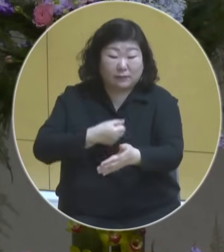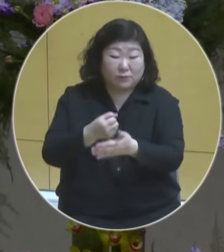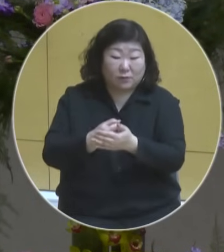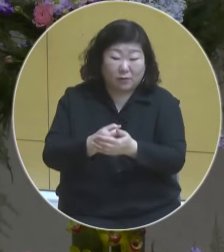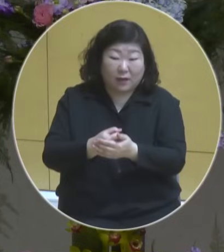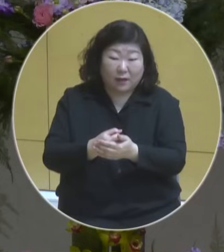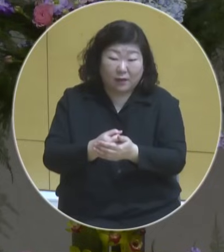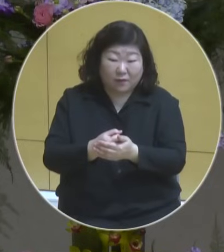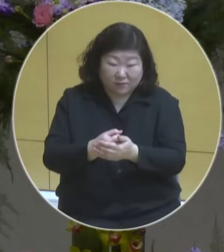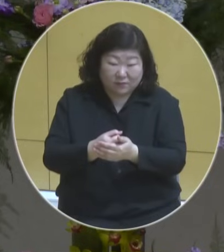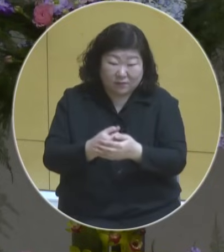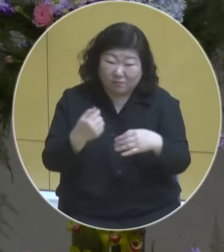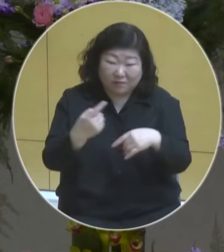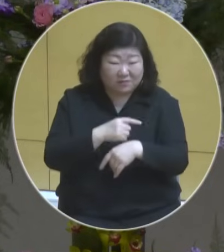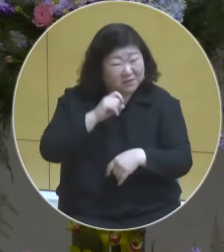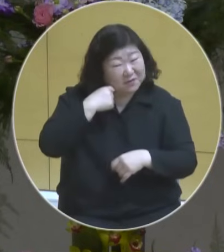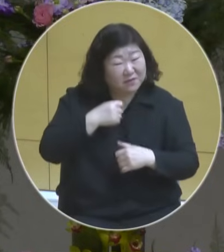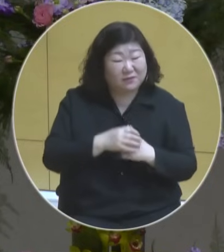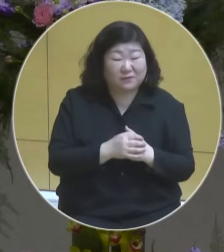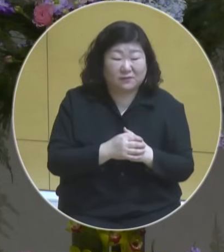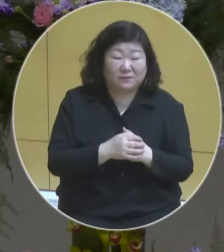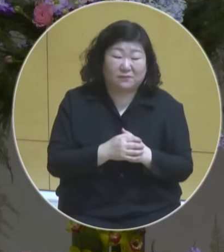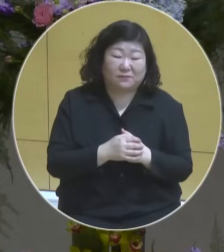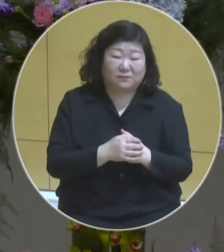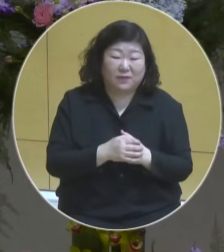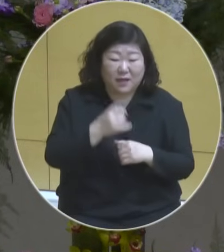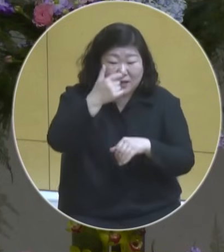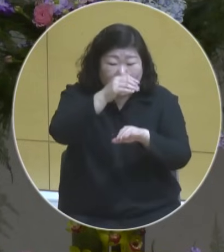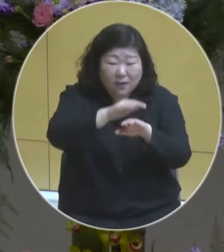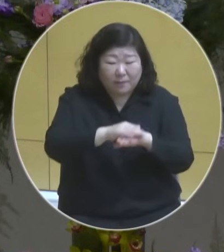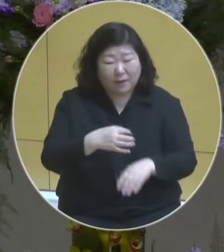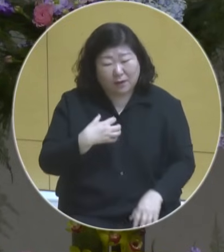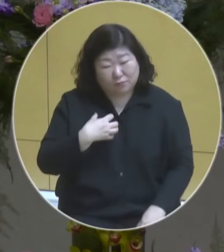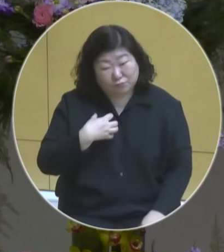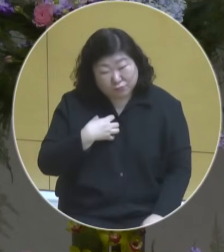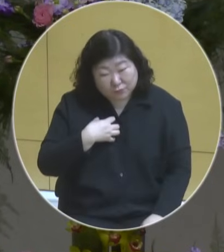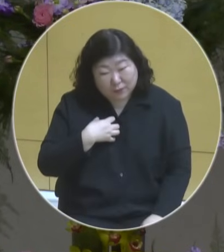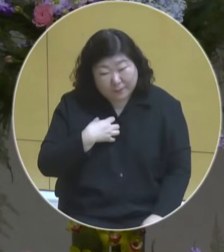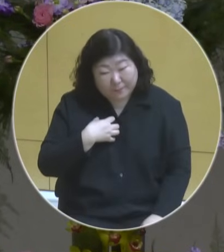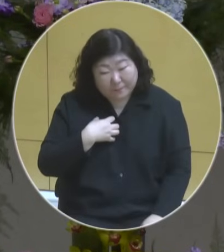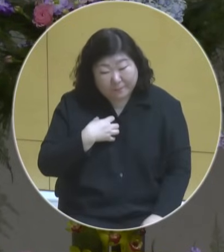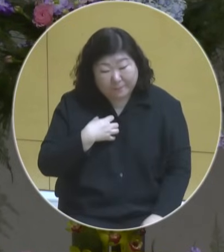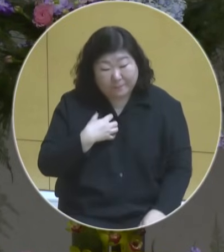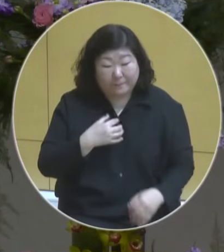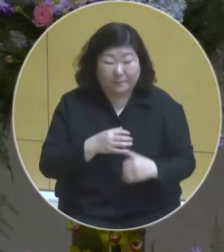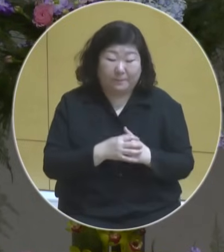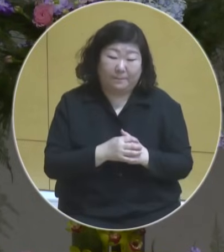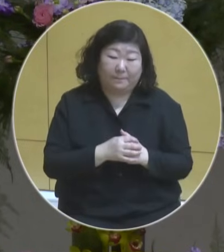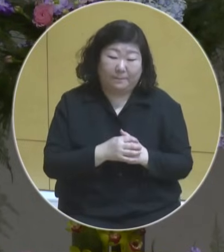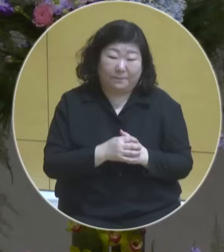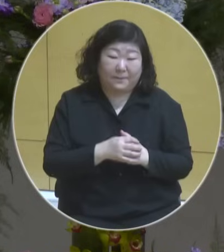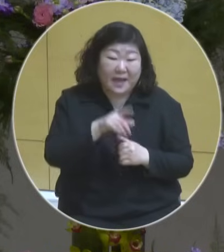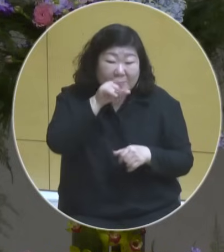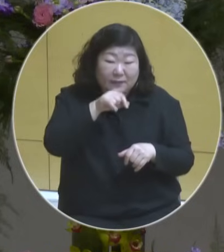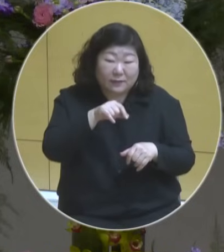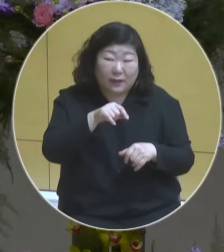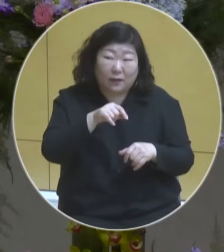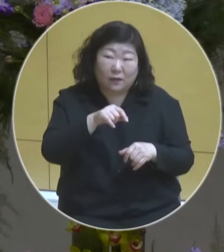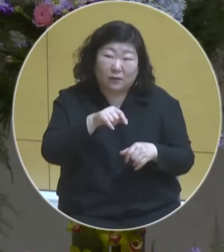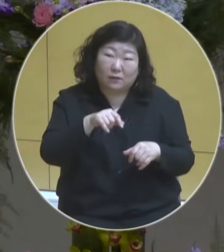없었던 것입니다 사랑하 여러분 예배가 부담스러울 수 있죠 여러분 세가 있습니다 새에